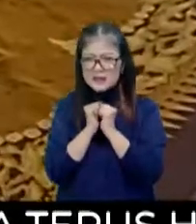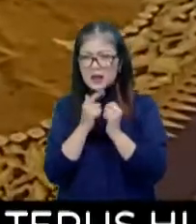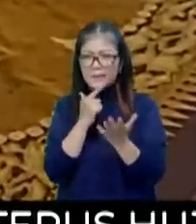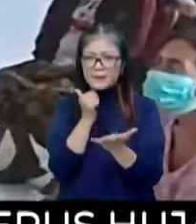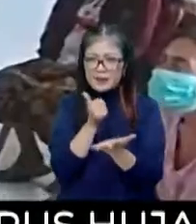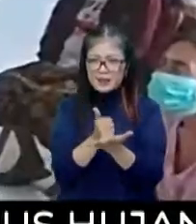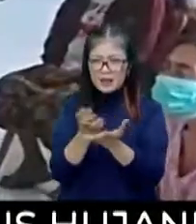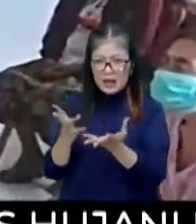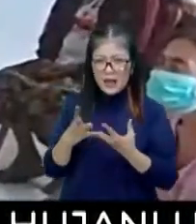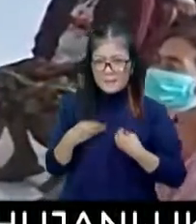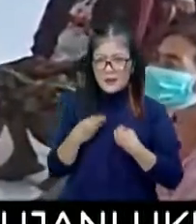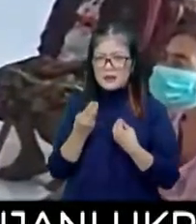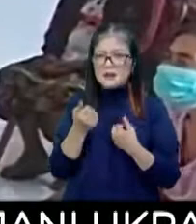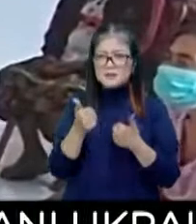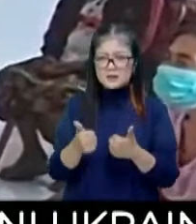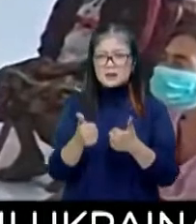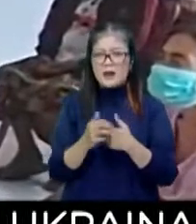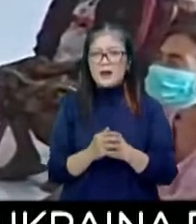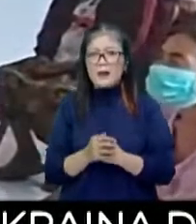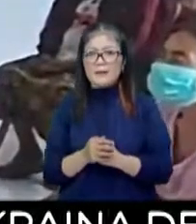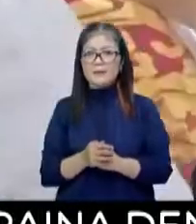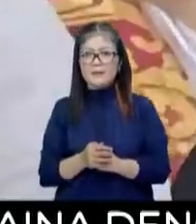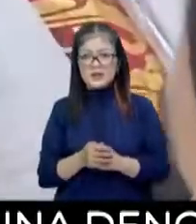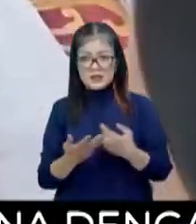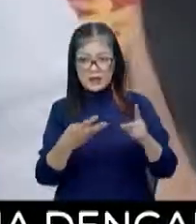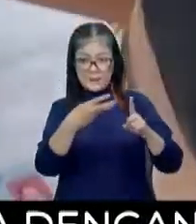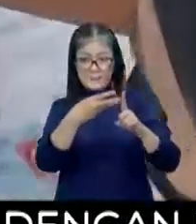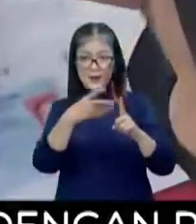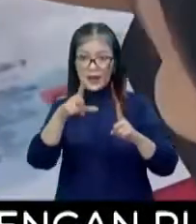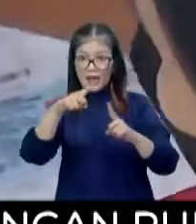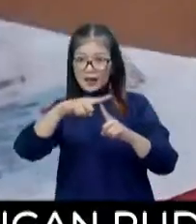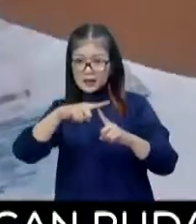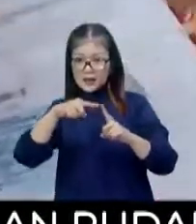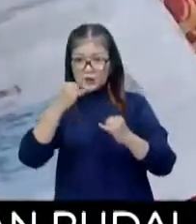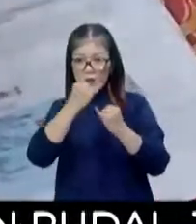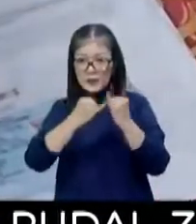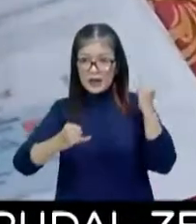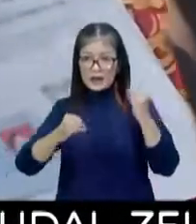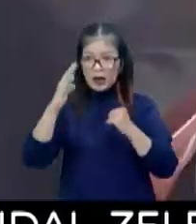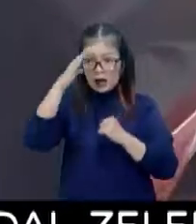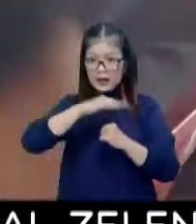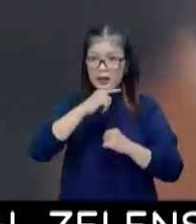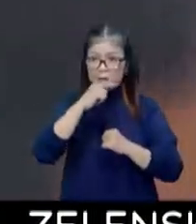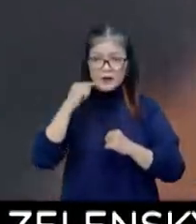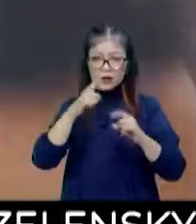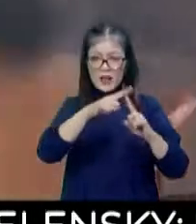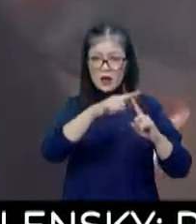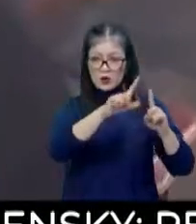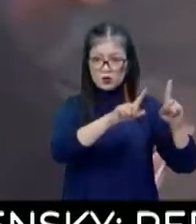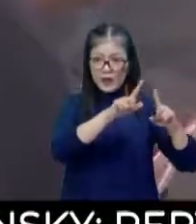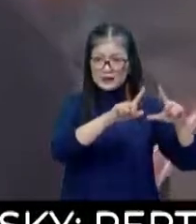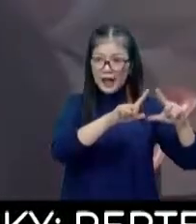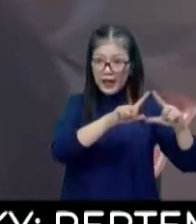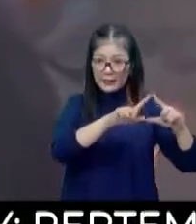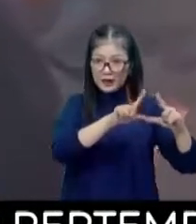goreng. Padahal semestinya pencairan bantuan langsung tunai telah berakhir pada Minggu 17 April lalu. Namun banyaknya warga